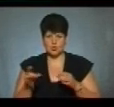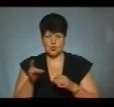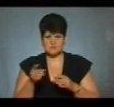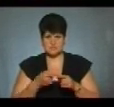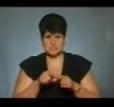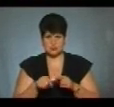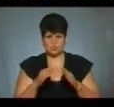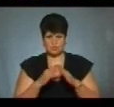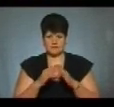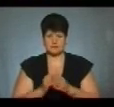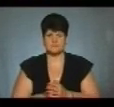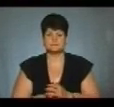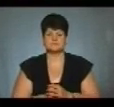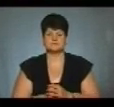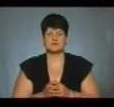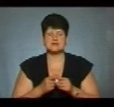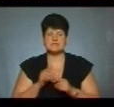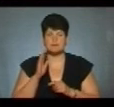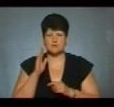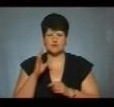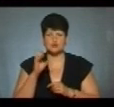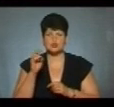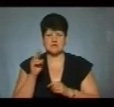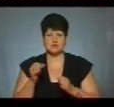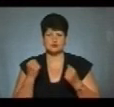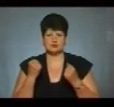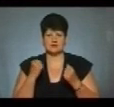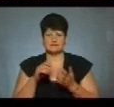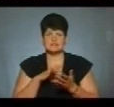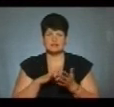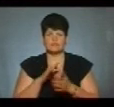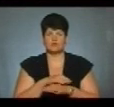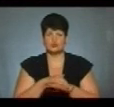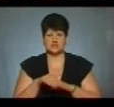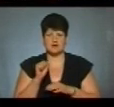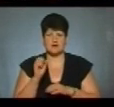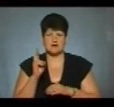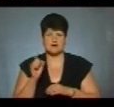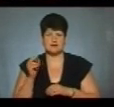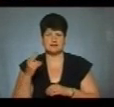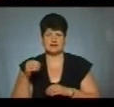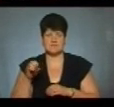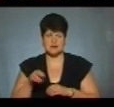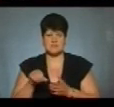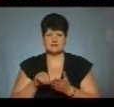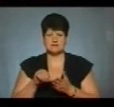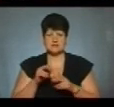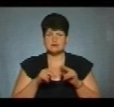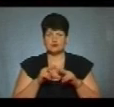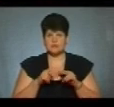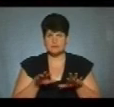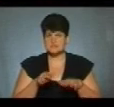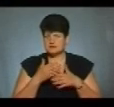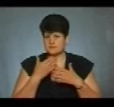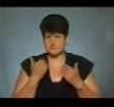будівлі. Це майбутній соціально-спортивний центр «Вулична академія». Представників забудовника на місці